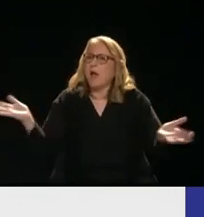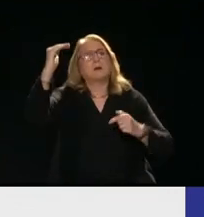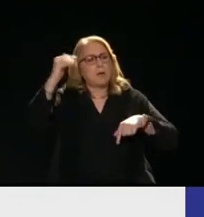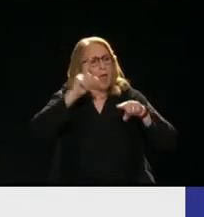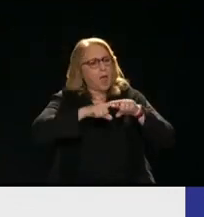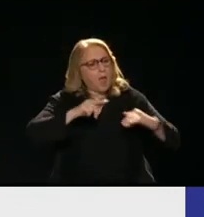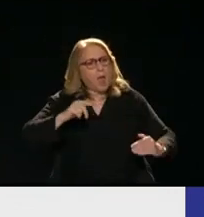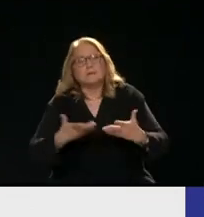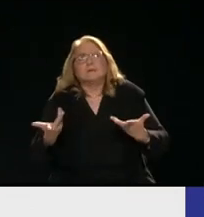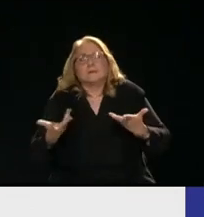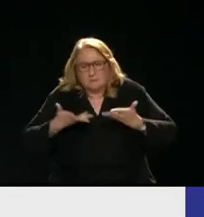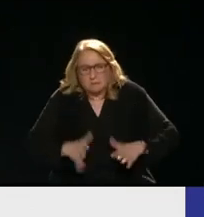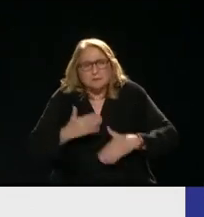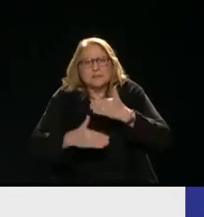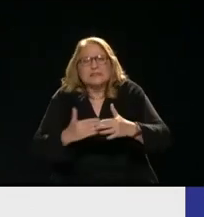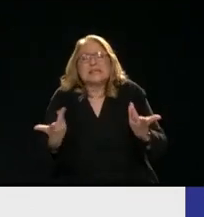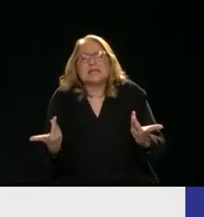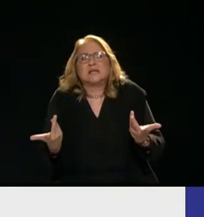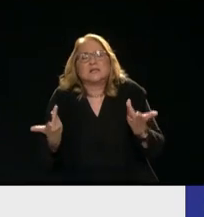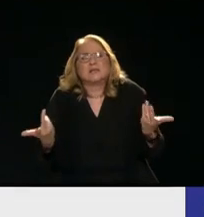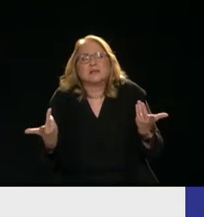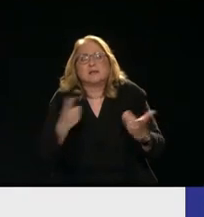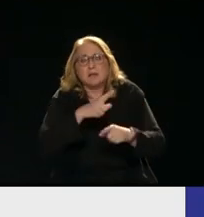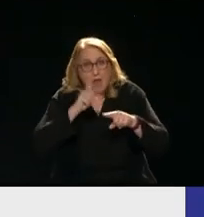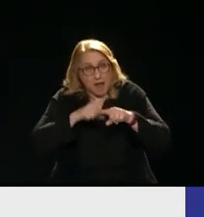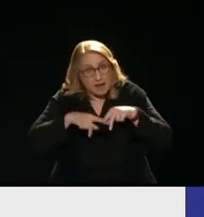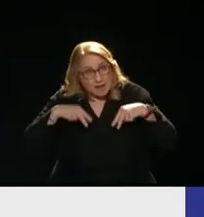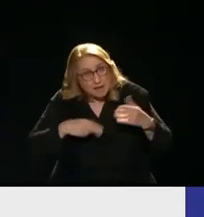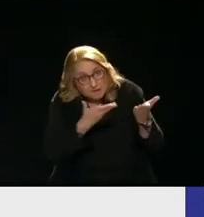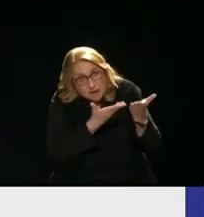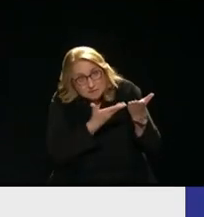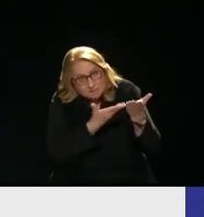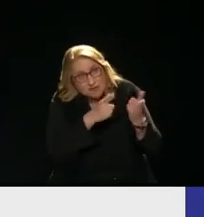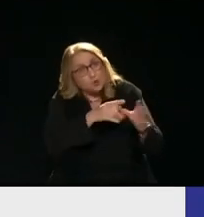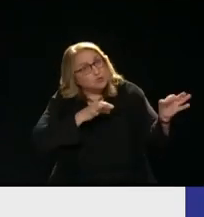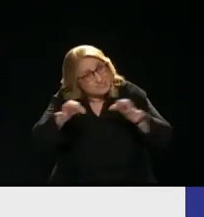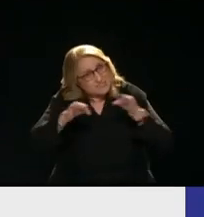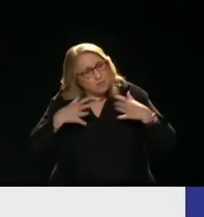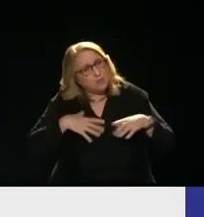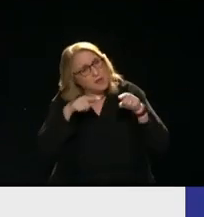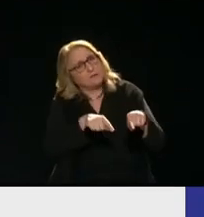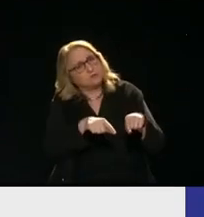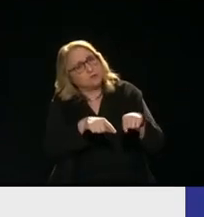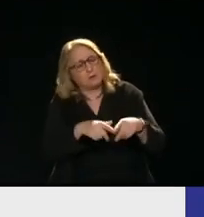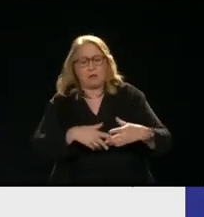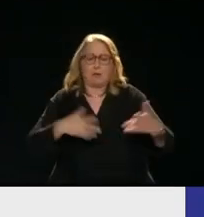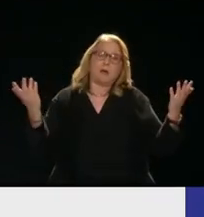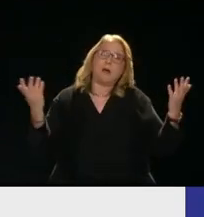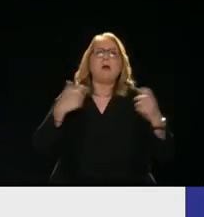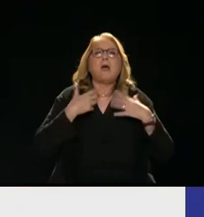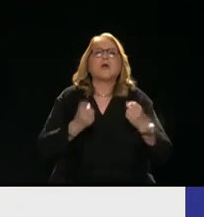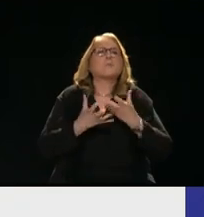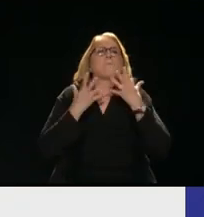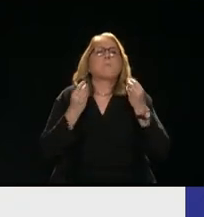αυτά αυτό είναι το σχέδιο της κυβέρνησης ποια είναι κυβέρνησης της ελληνικής ας βάλλουμε λίγο τα πράγματα στη θέση τους έχουμε πολύ μεγάλο